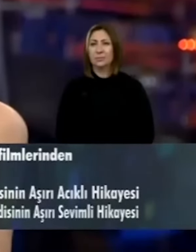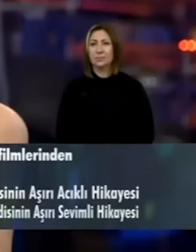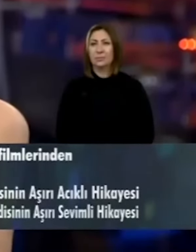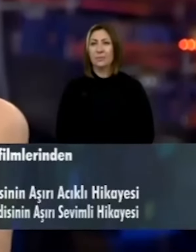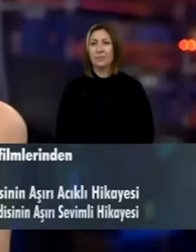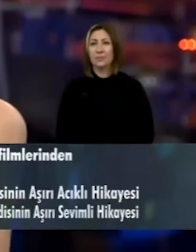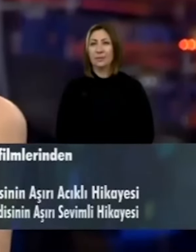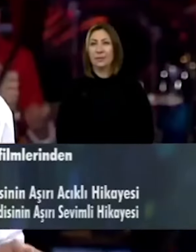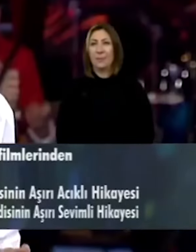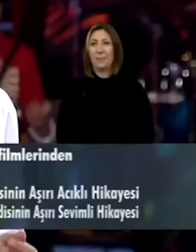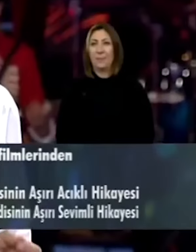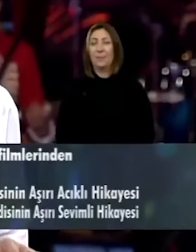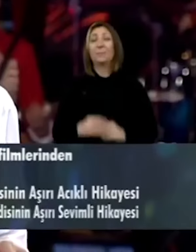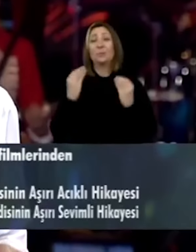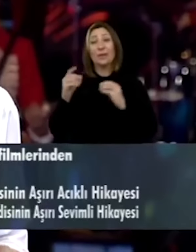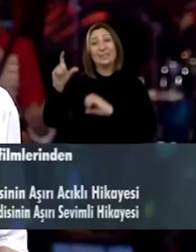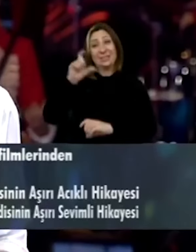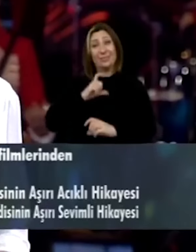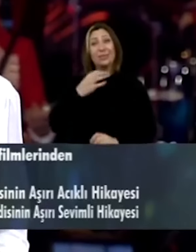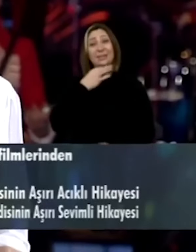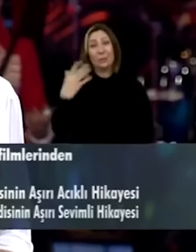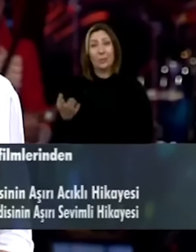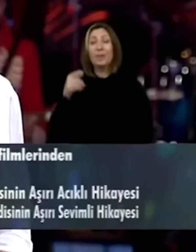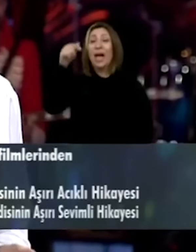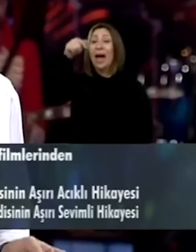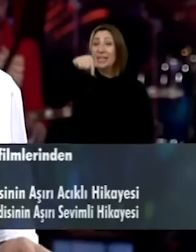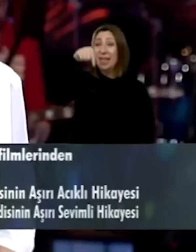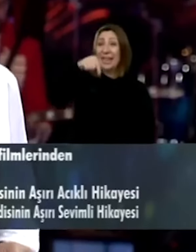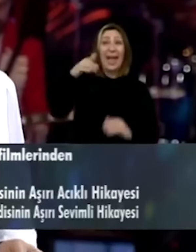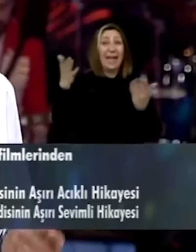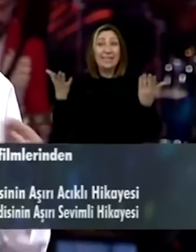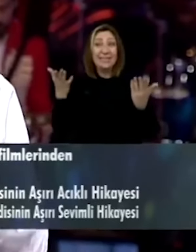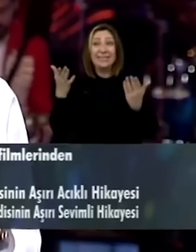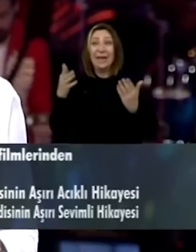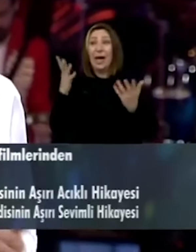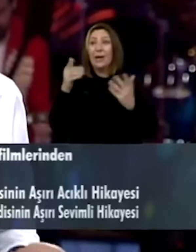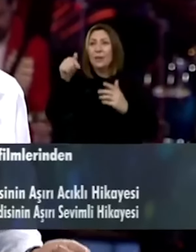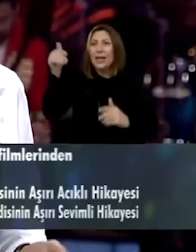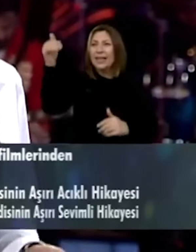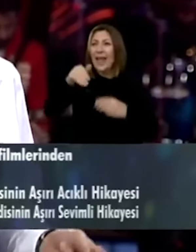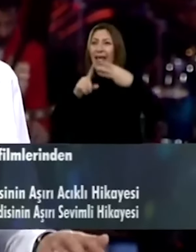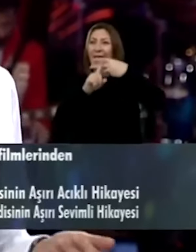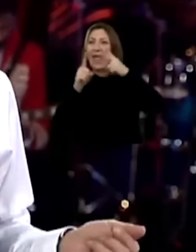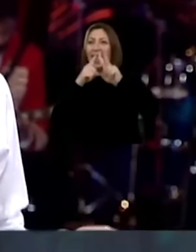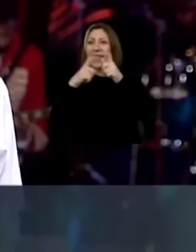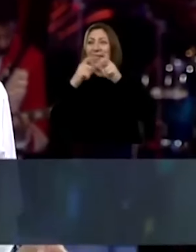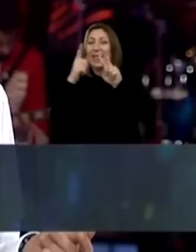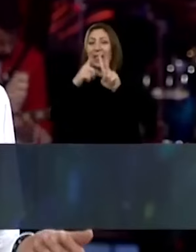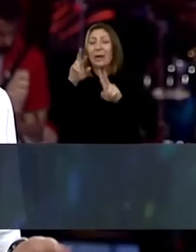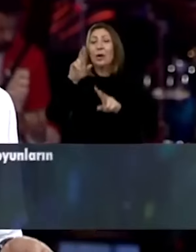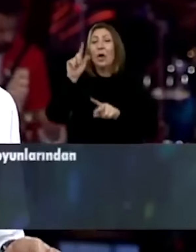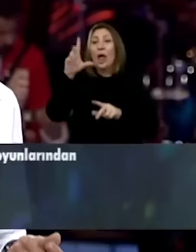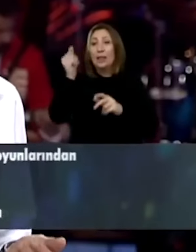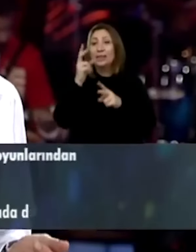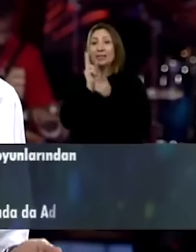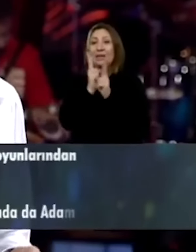Evet. Evet, çok güzel bir yanıttı. Teşekkür ederim. Aşağıdakilerden hangisi, hani buradaydı ya, Engin Happy'lerinin rol aldığı